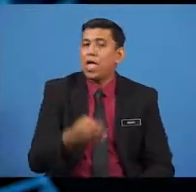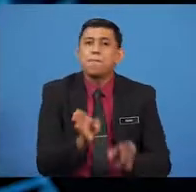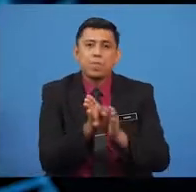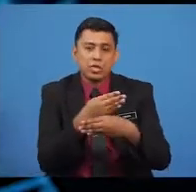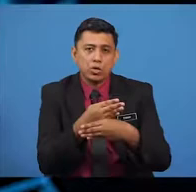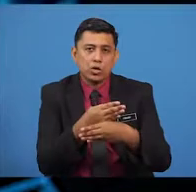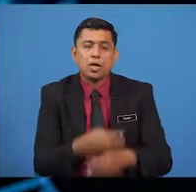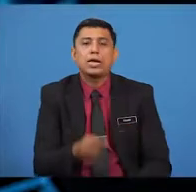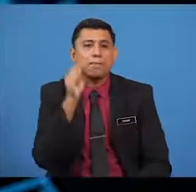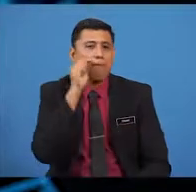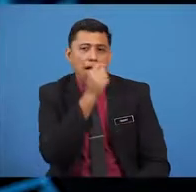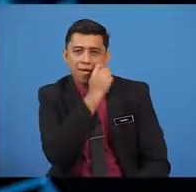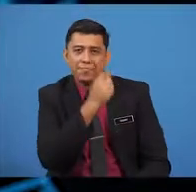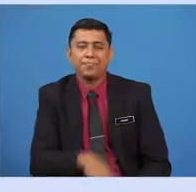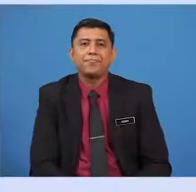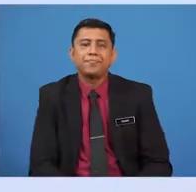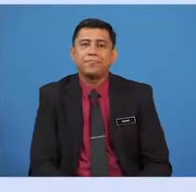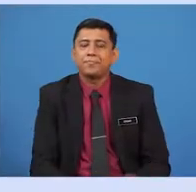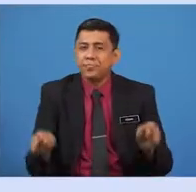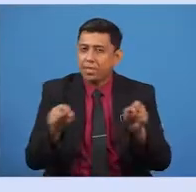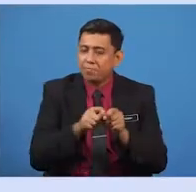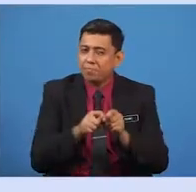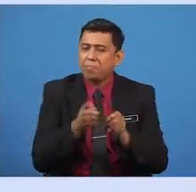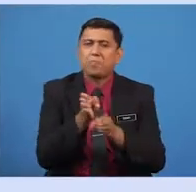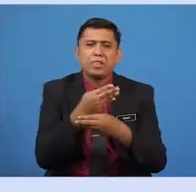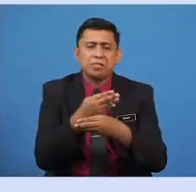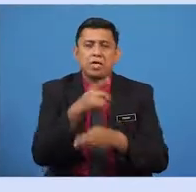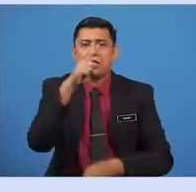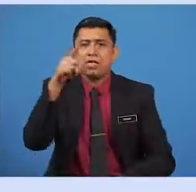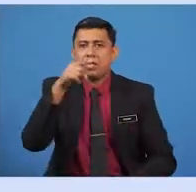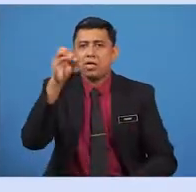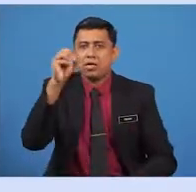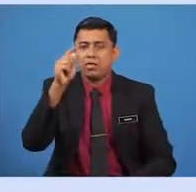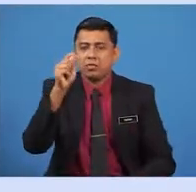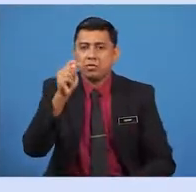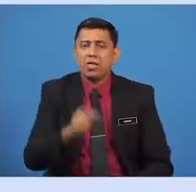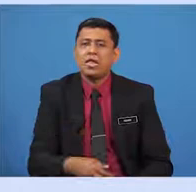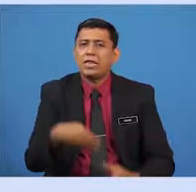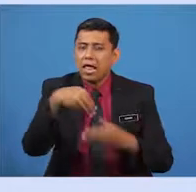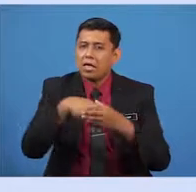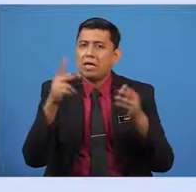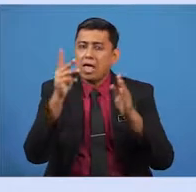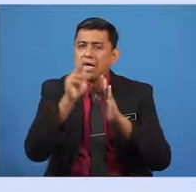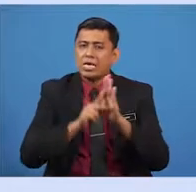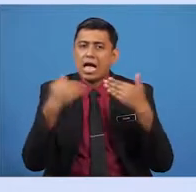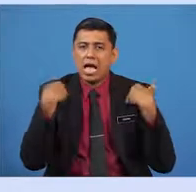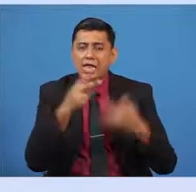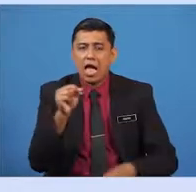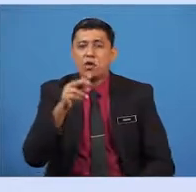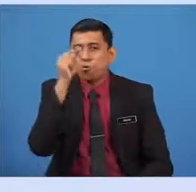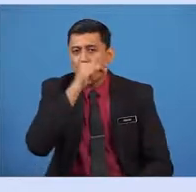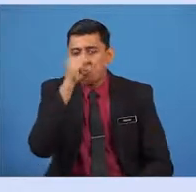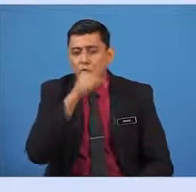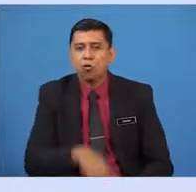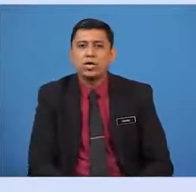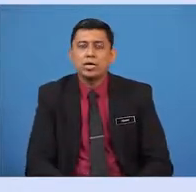lihat pembentukan anak kembar. Seperti pembentukan zigot dalam keadaan normal,